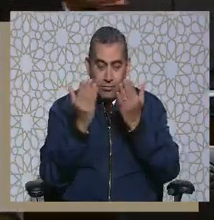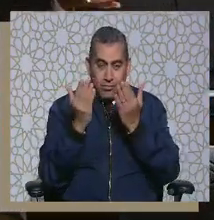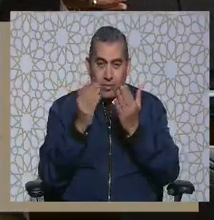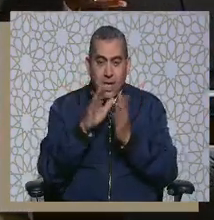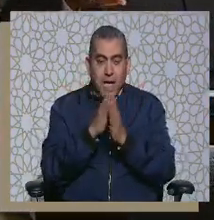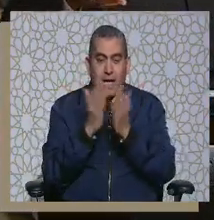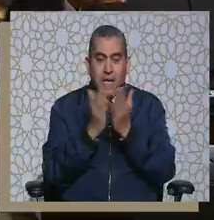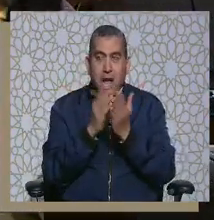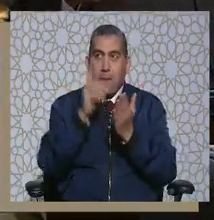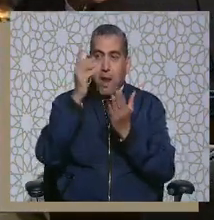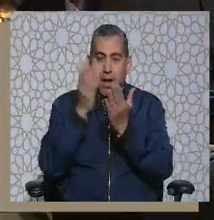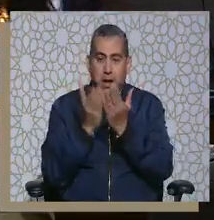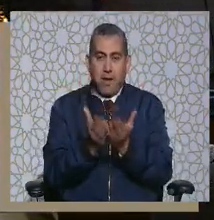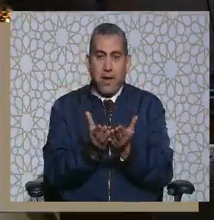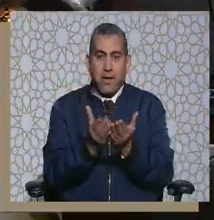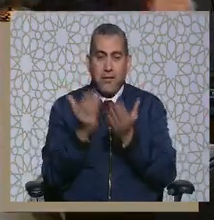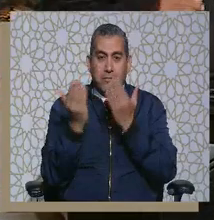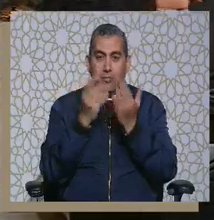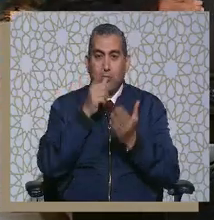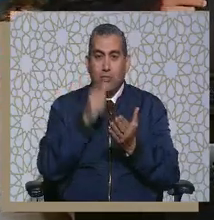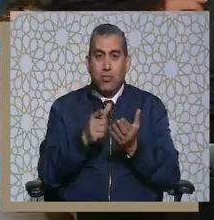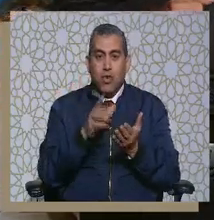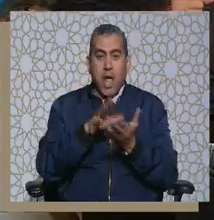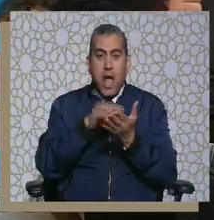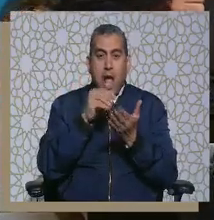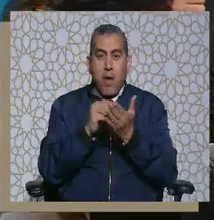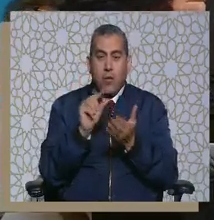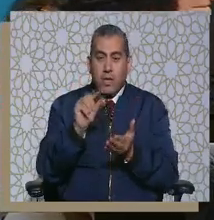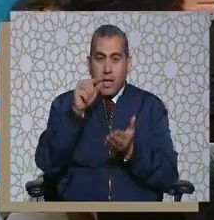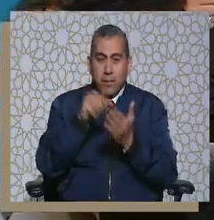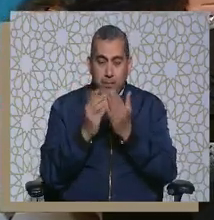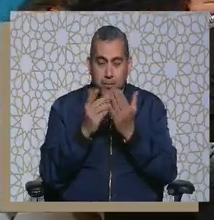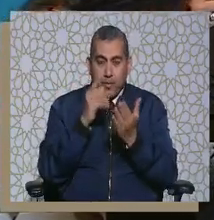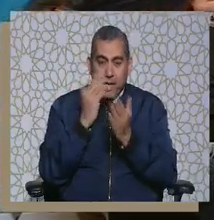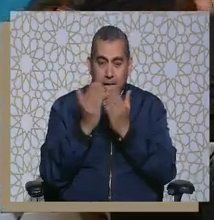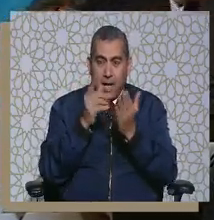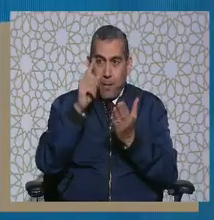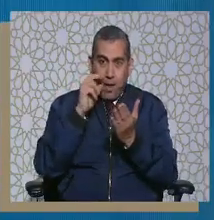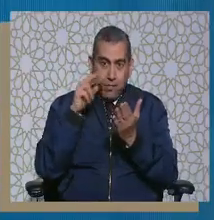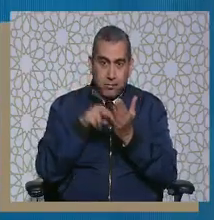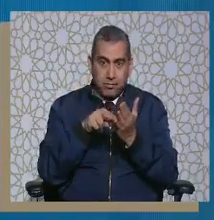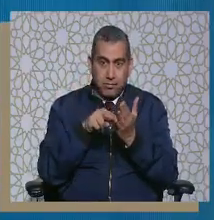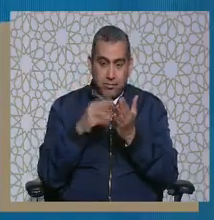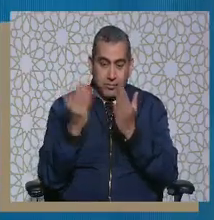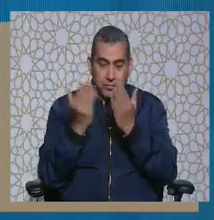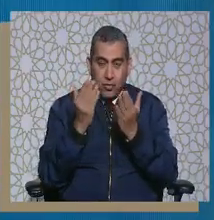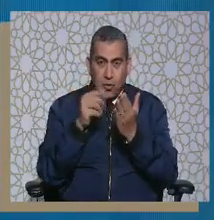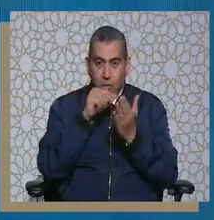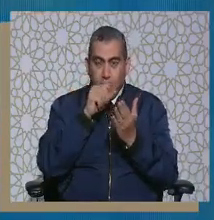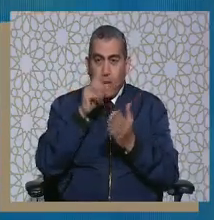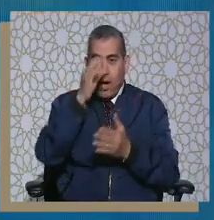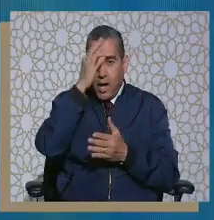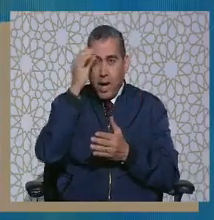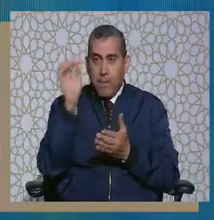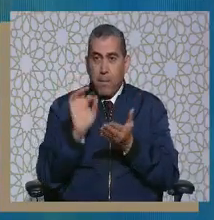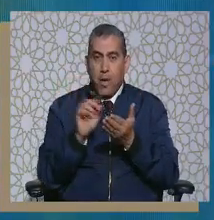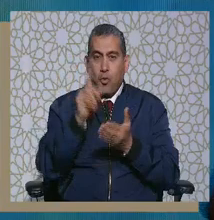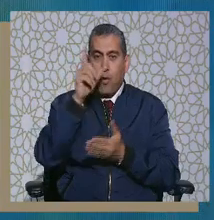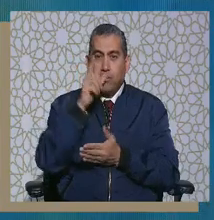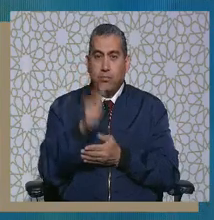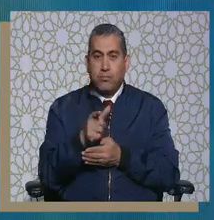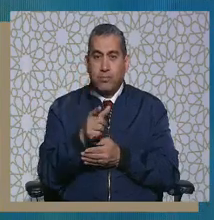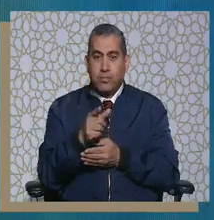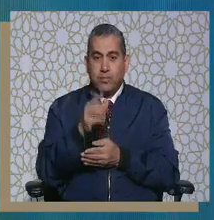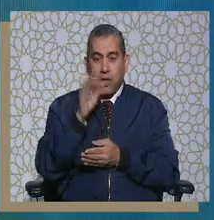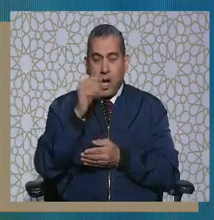الله المنظور وجزء من قراءه كتاب الله المنظور هو قراءه الاقدار ان انت